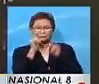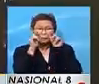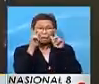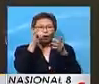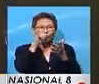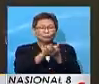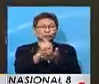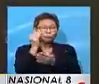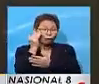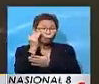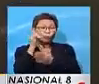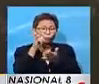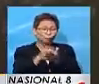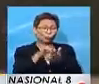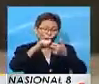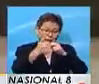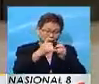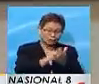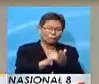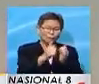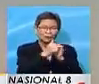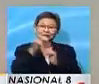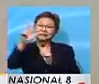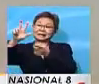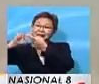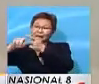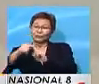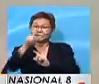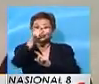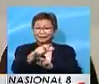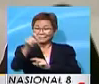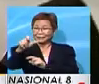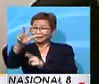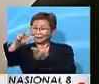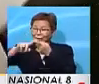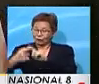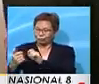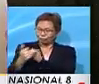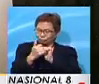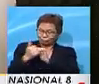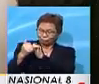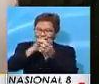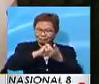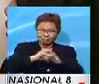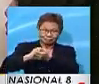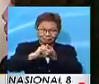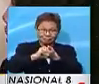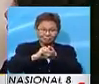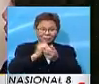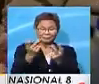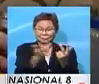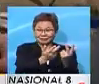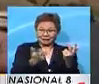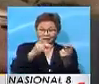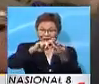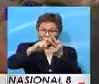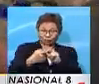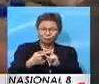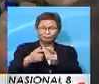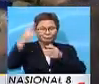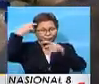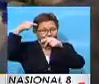perkara itu Ramona Abdul Rashid bersama tiga lagi Rakan mazlin Mat shfida Abdul manab dan Sharifah Zuriah Said shahabuddin